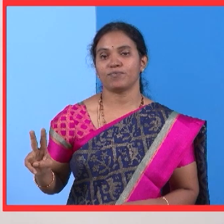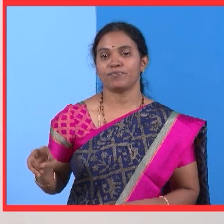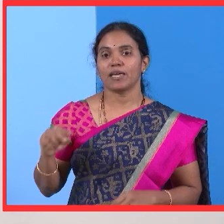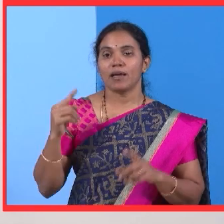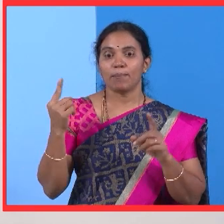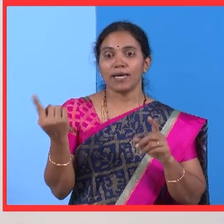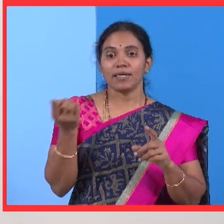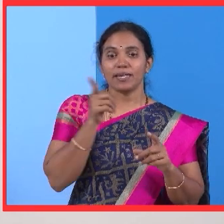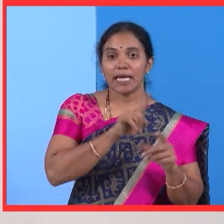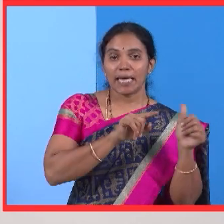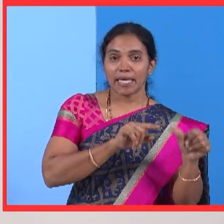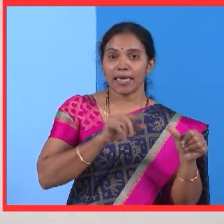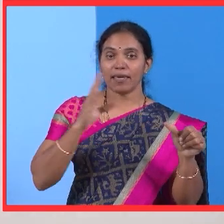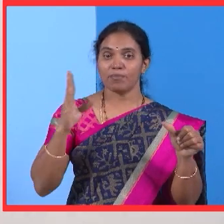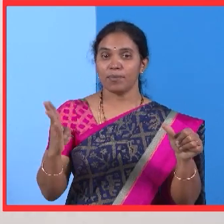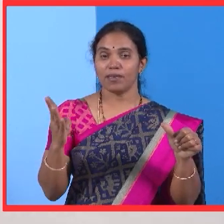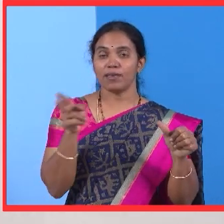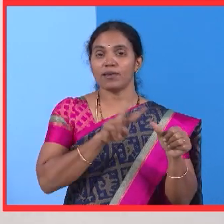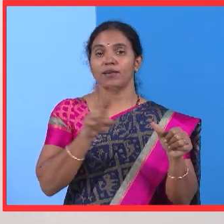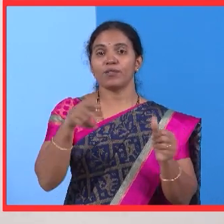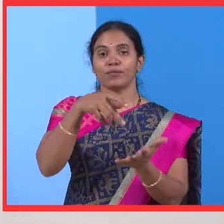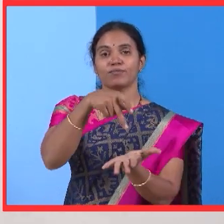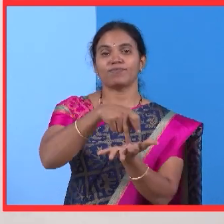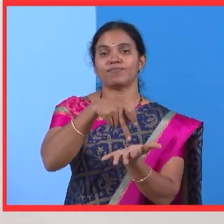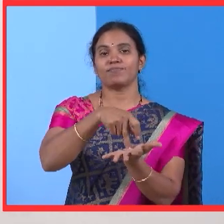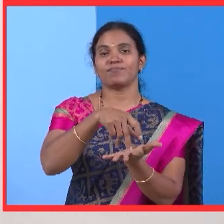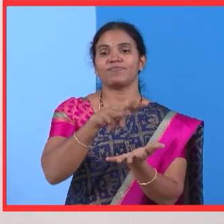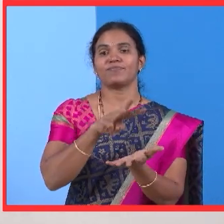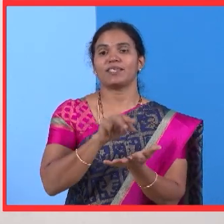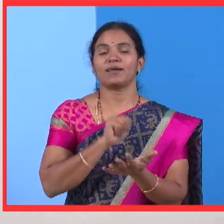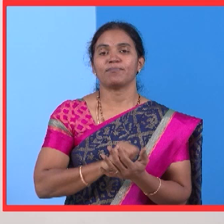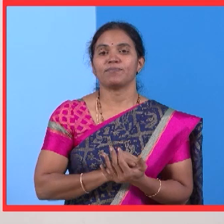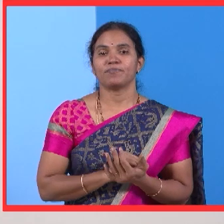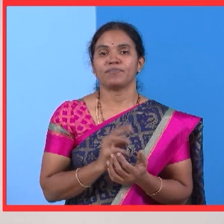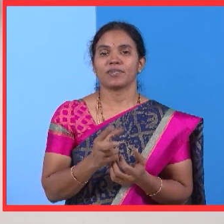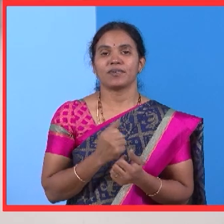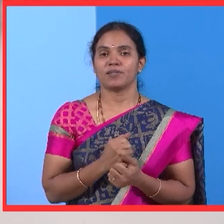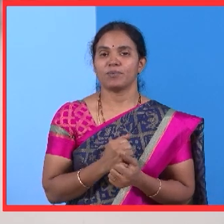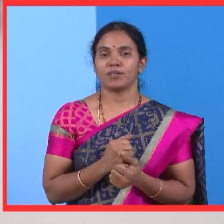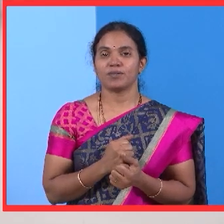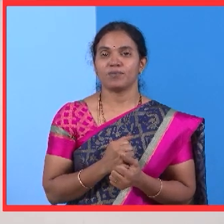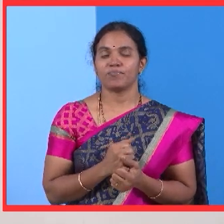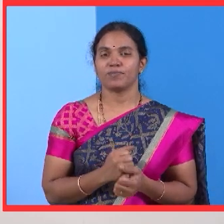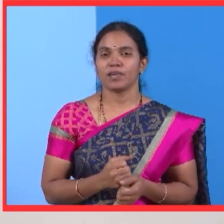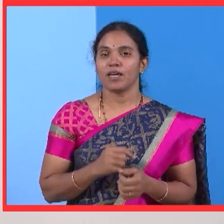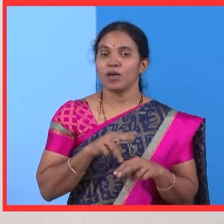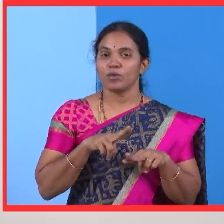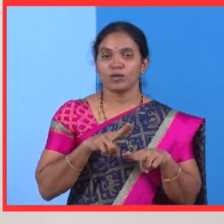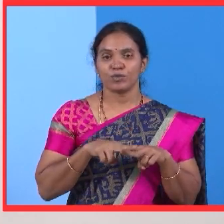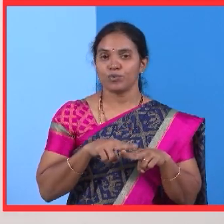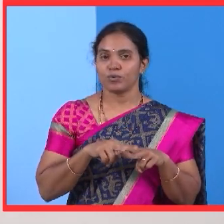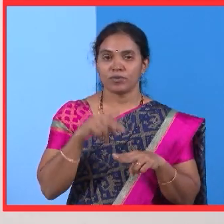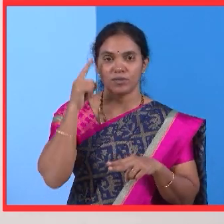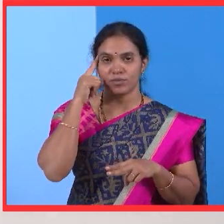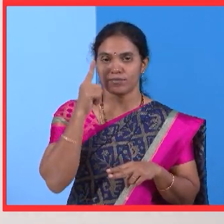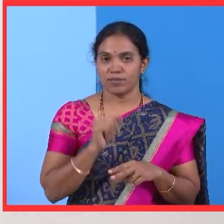நடுப்புள்ளியான எம்மினுடைய எக்ஸ் ஆயத்தொலைவு ஒய் ஆயத்தொலைவு ரெண்டையும் ஏயினுடைய ஆயத்தொலைவுகள் பியினுடைய ஆயத்தொலைவுகளை வைத்துக்கொண்டு இதை கணக்கிட